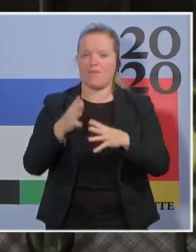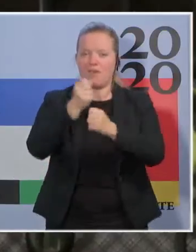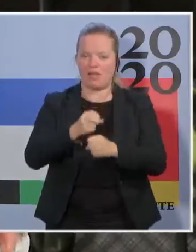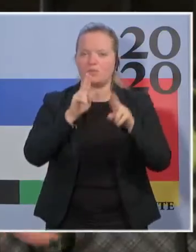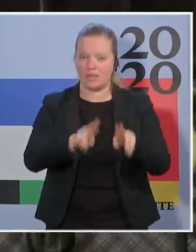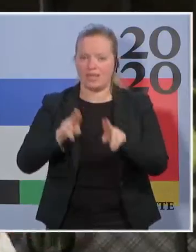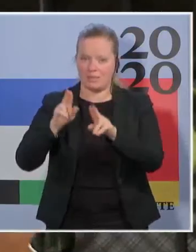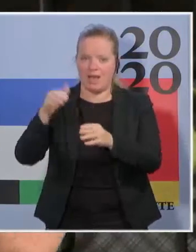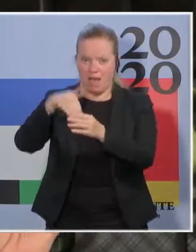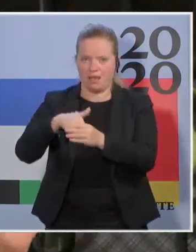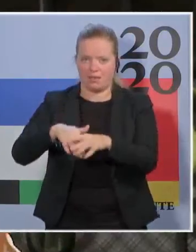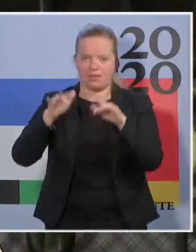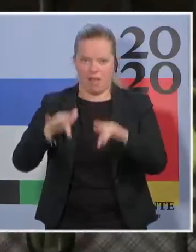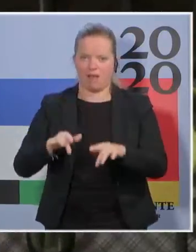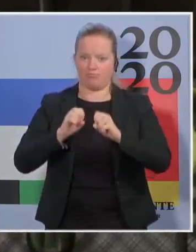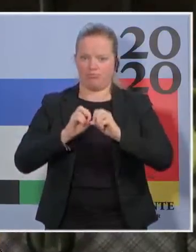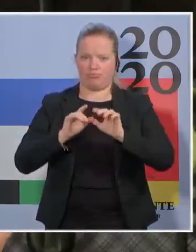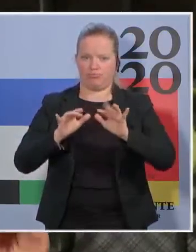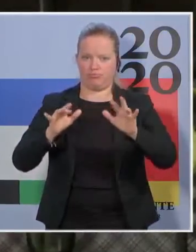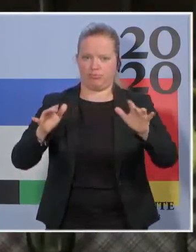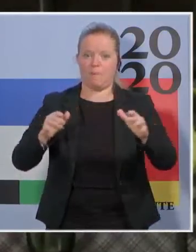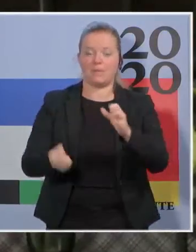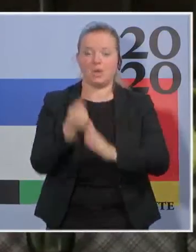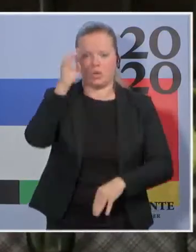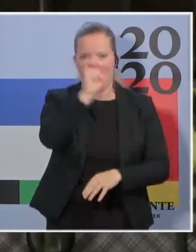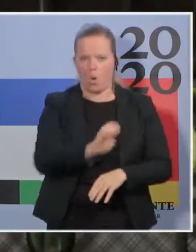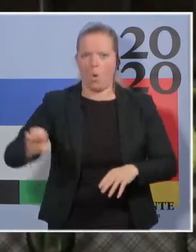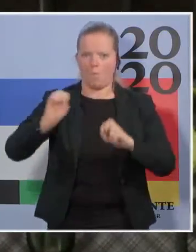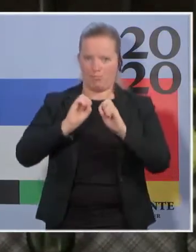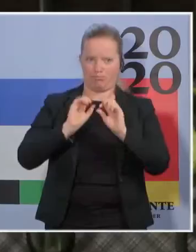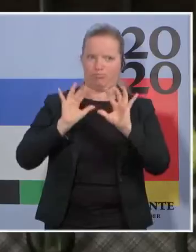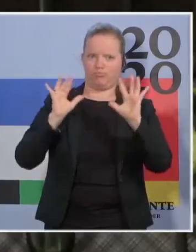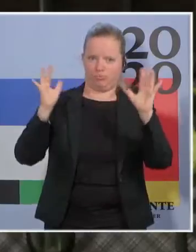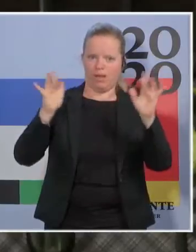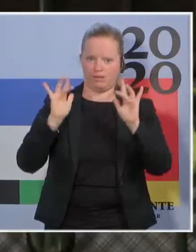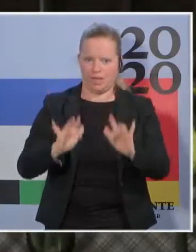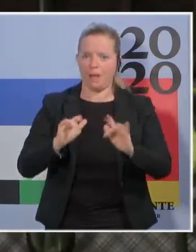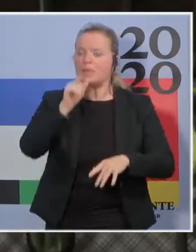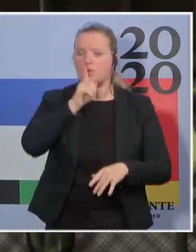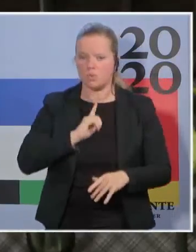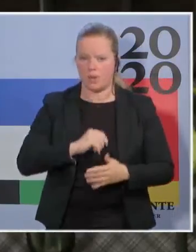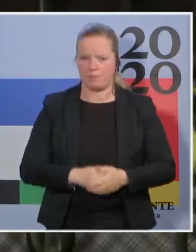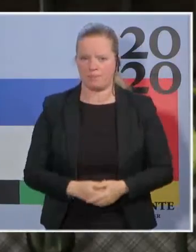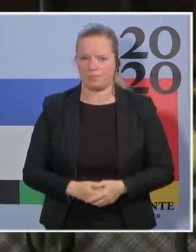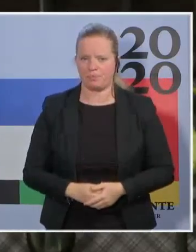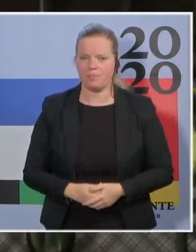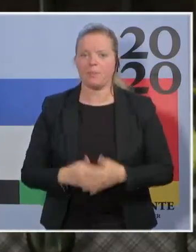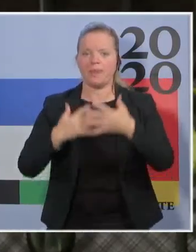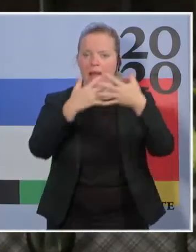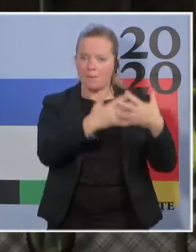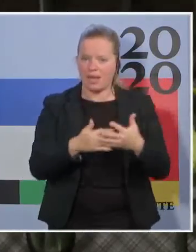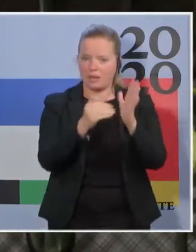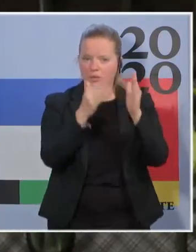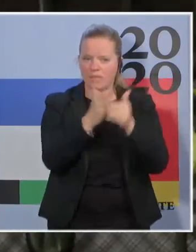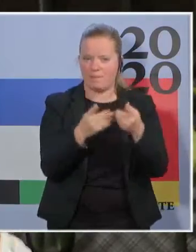Verfassungsgerichtsbarkeit sich sehr verbreitet, vor allem in Europa, aber nicht nur. Das amerikanische System ist